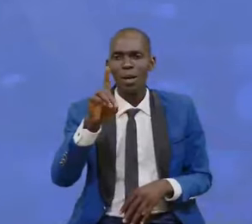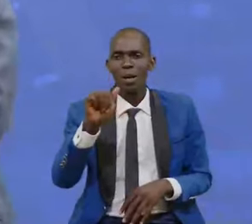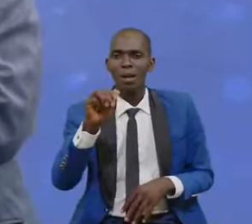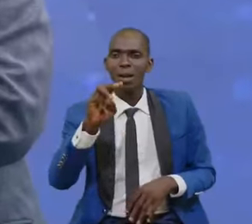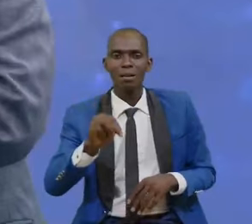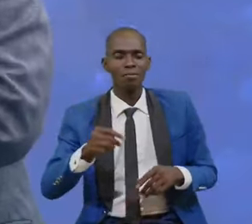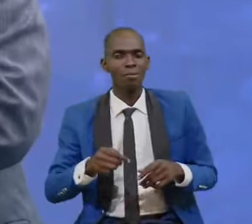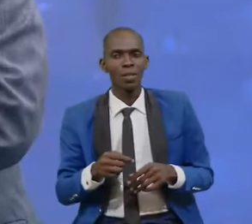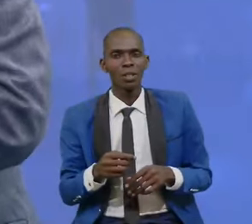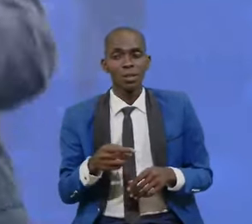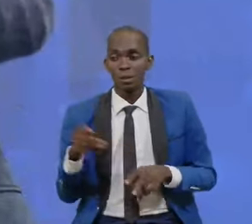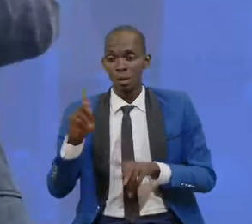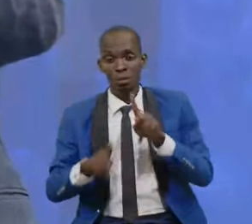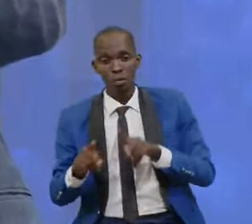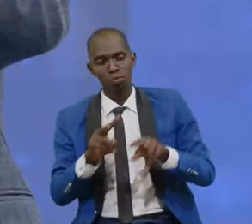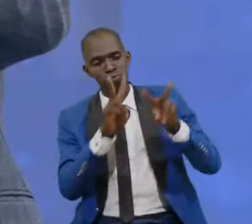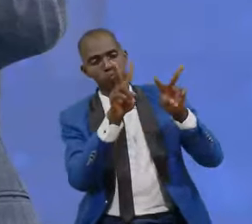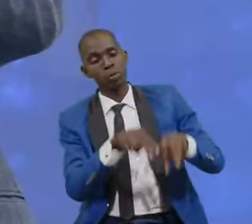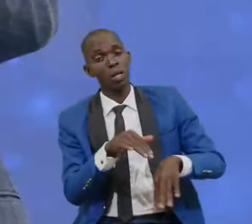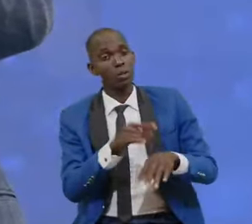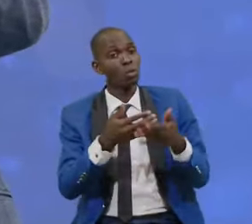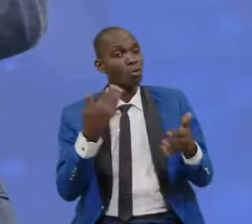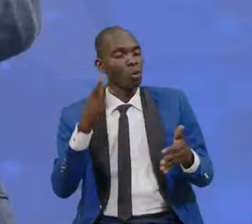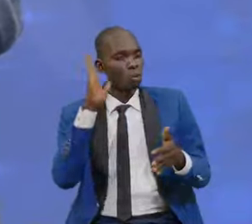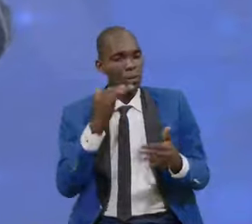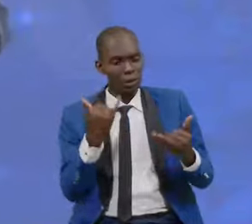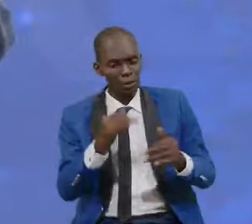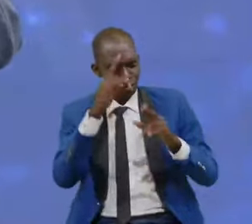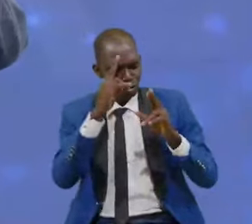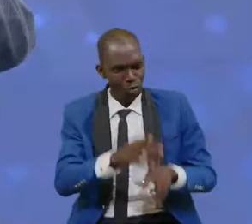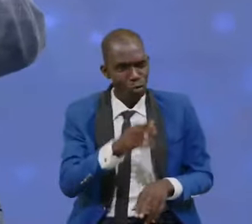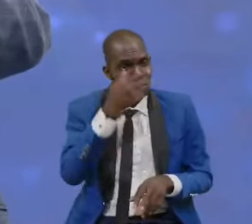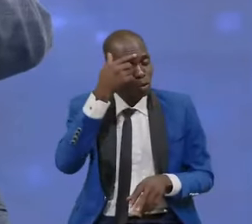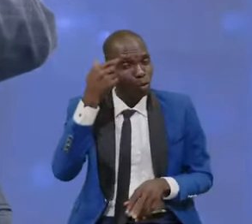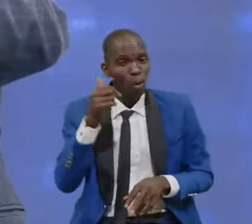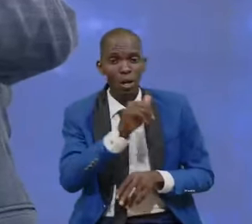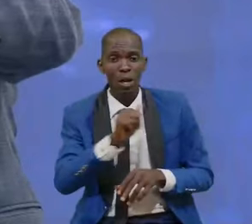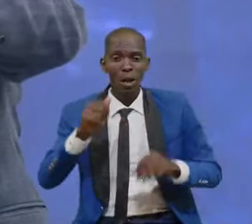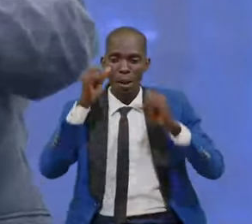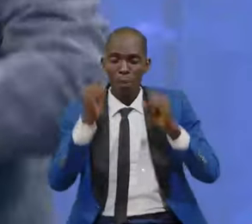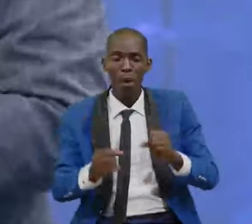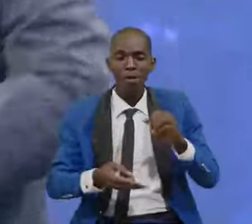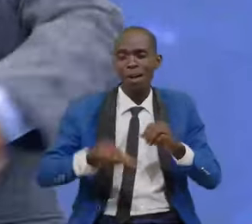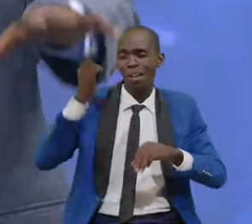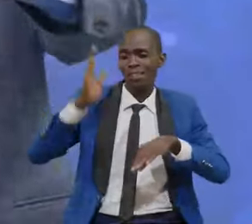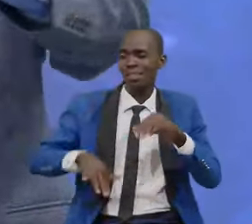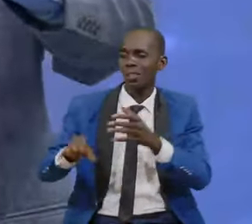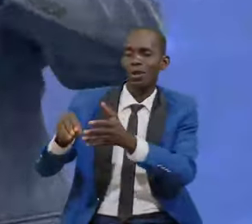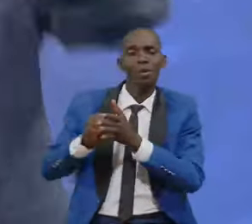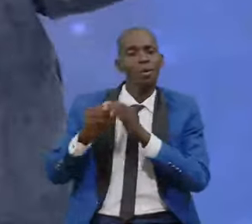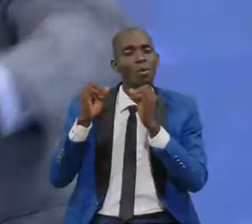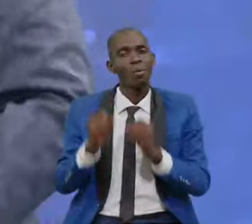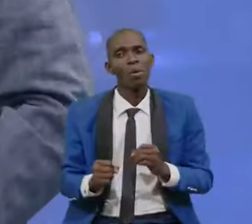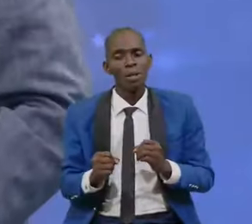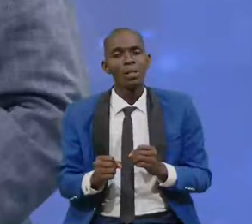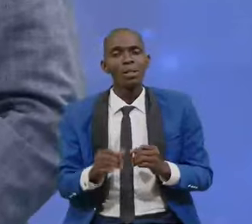Tu ne vas pas baisser là, ils vont plus te rabaisser, parce que une puissance plus grande que leur puissance, une